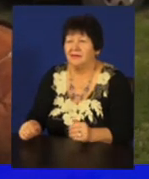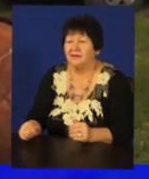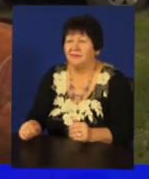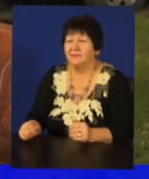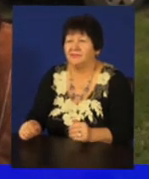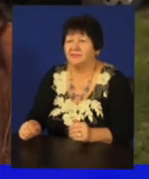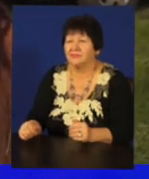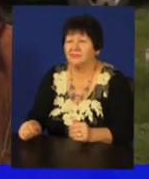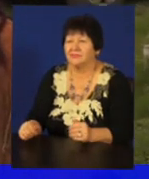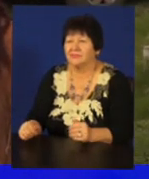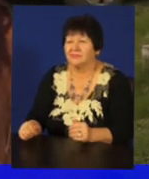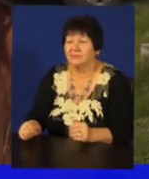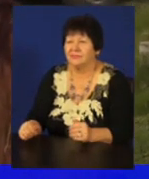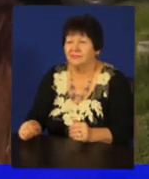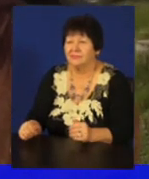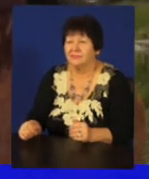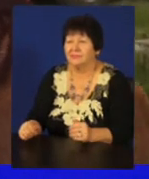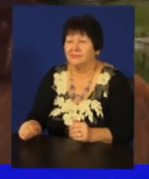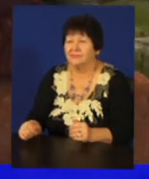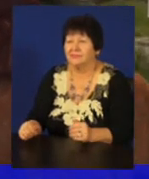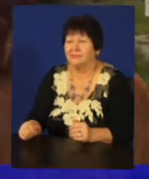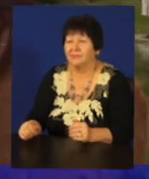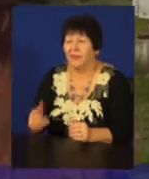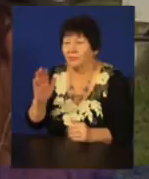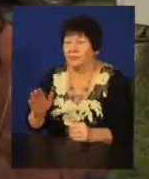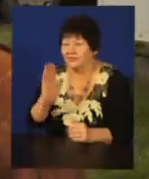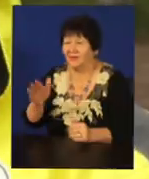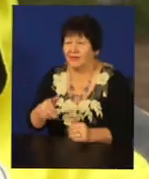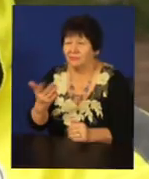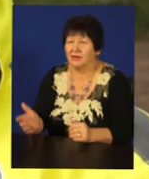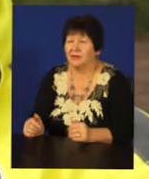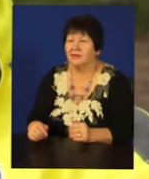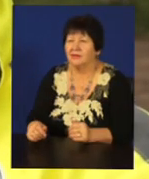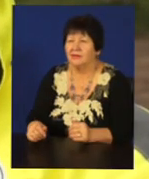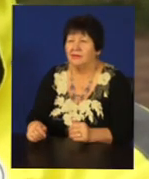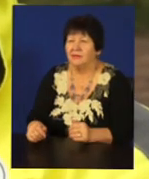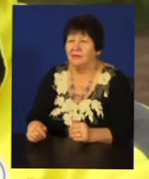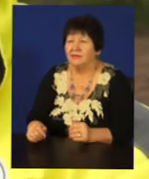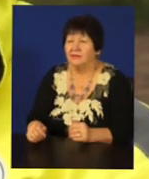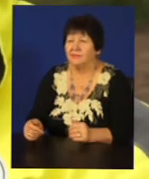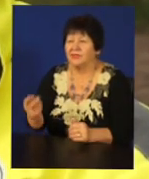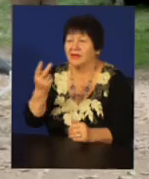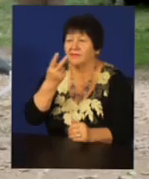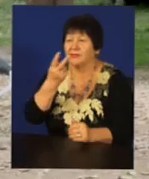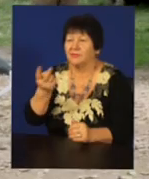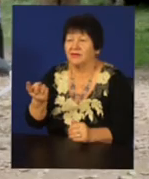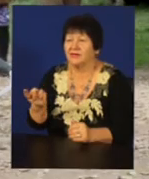3.000 am pus. Corect. Bun, să vă fie de bine. În cadrul proiectului se prevede a construi jur